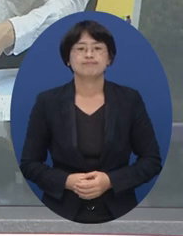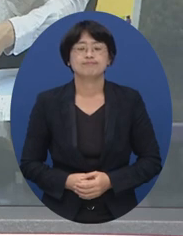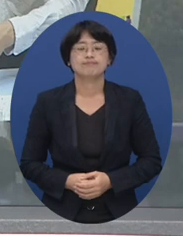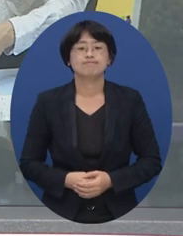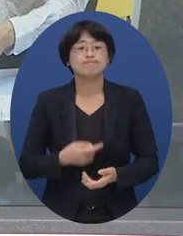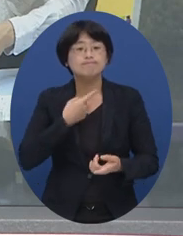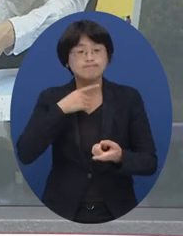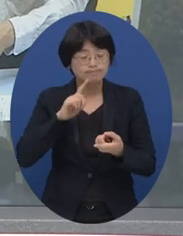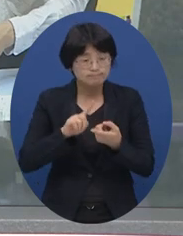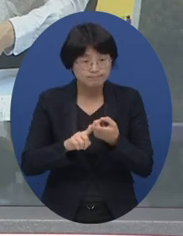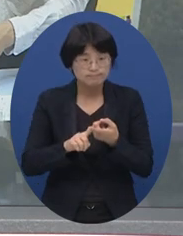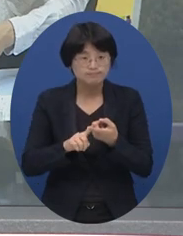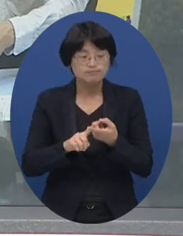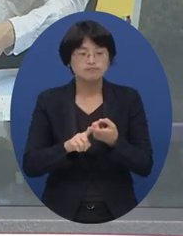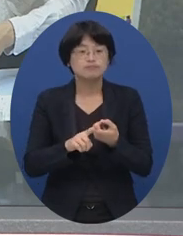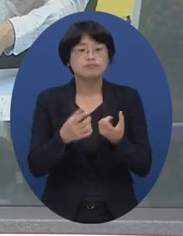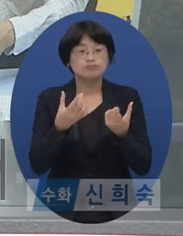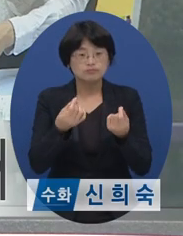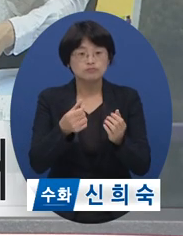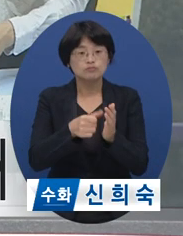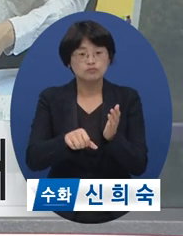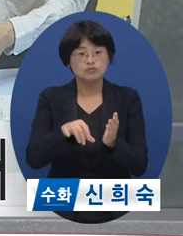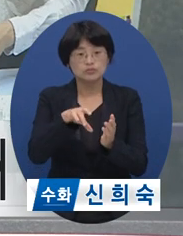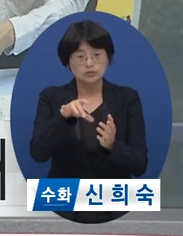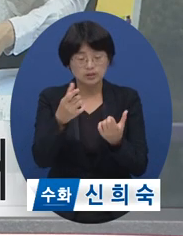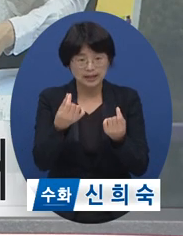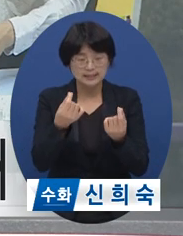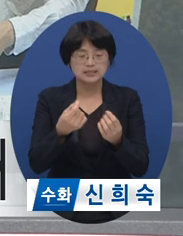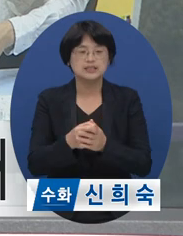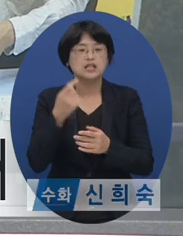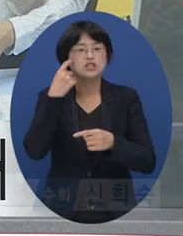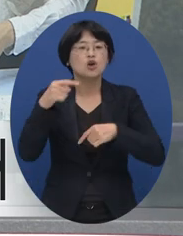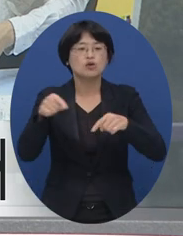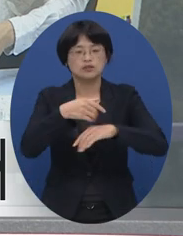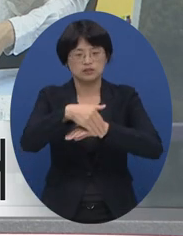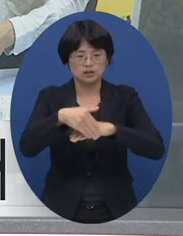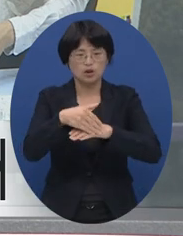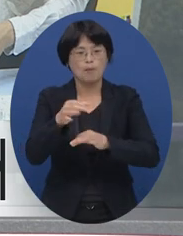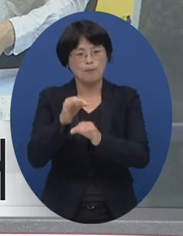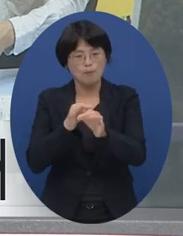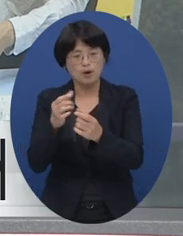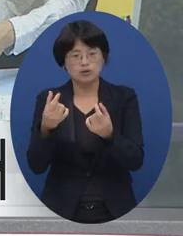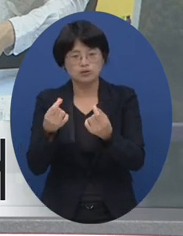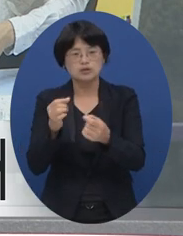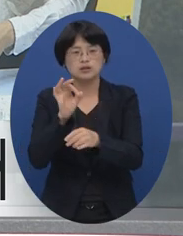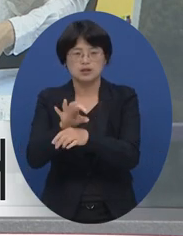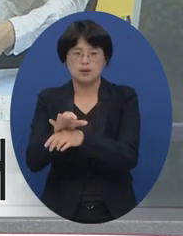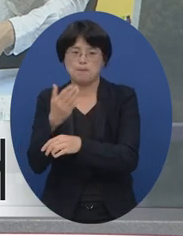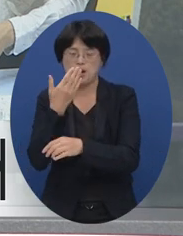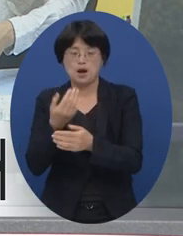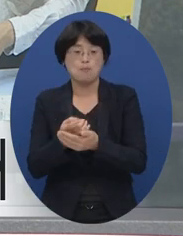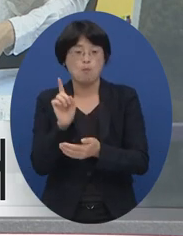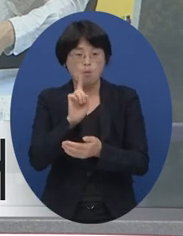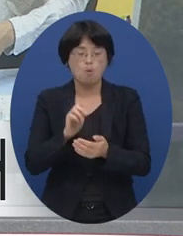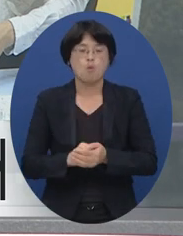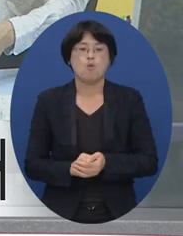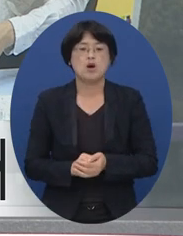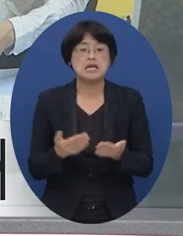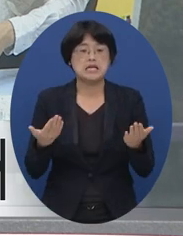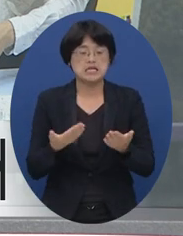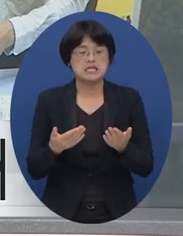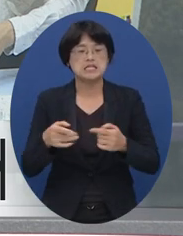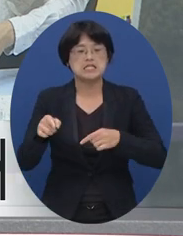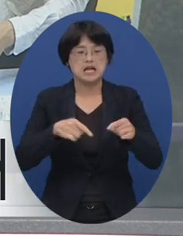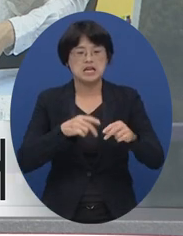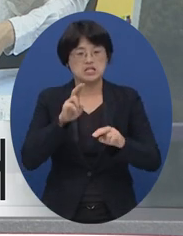마음에 드는 물건 고르듯 정책도 쇼핑하는 시대입니다. 무슨 얘기인가 하면요. 경기도가 지자체 사업 중에 효과 좋은 일자리 정책을 구매에